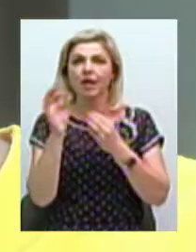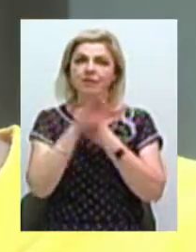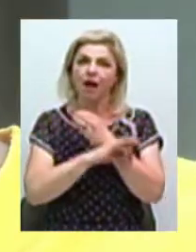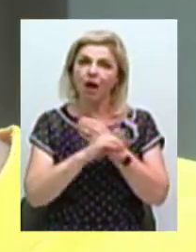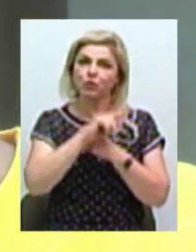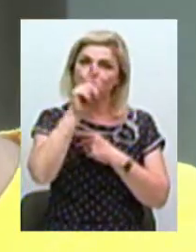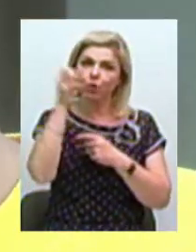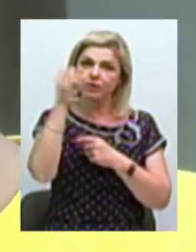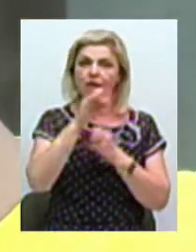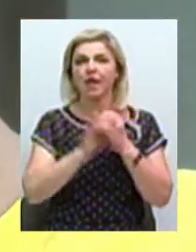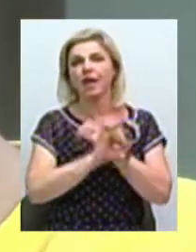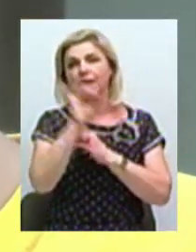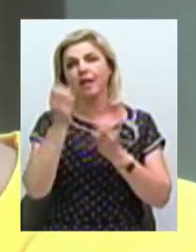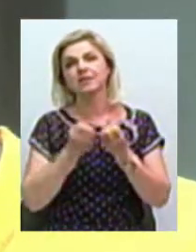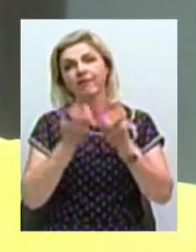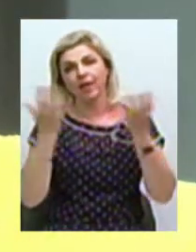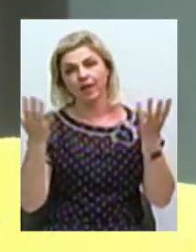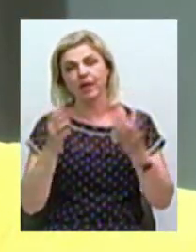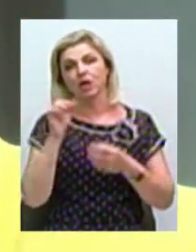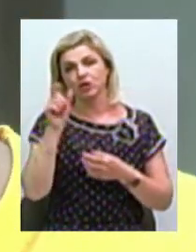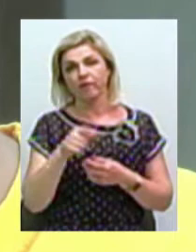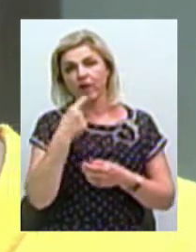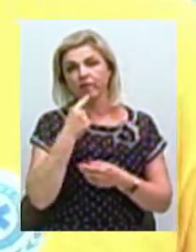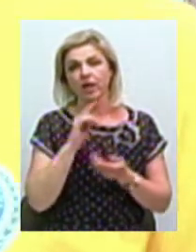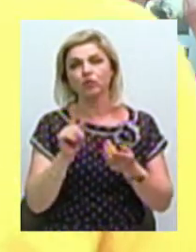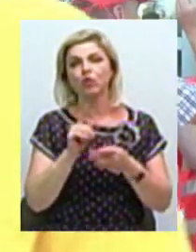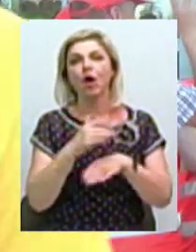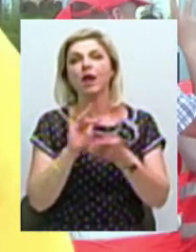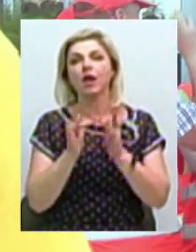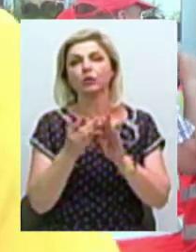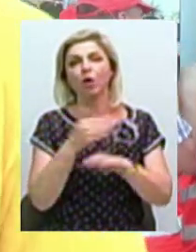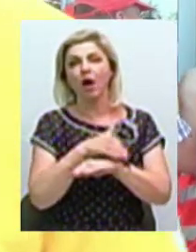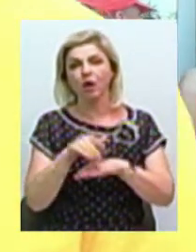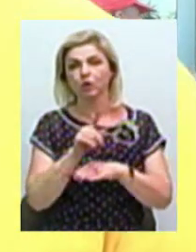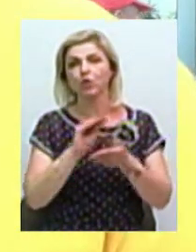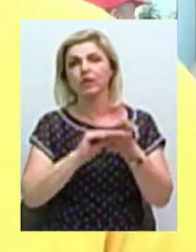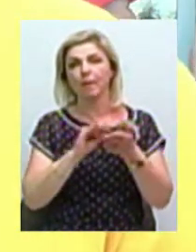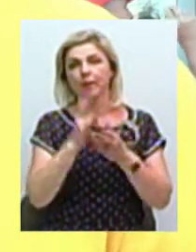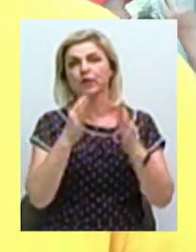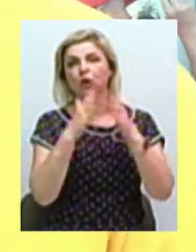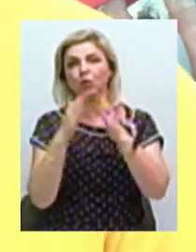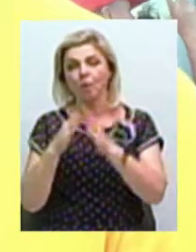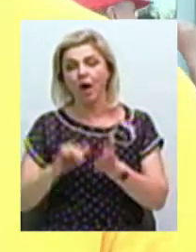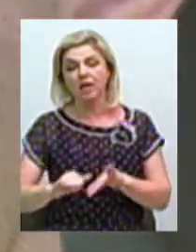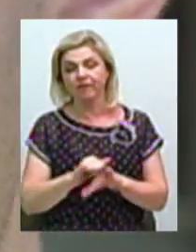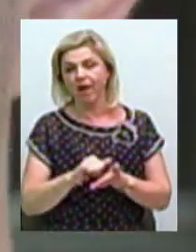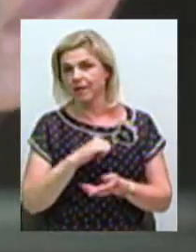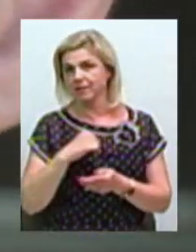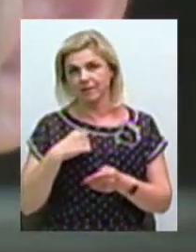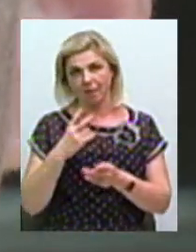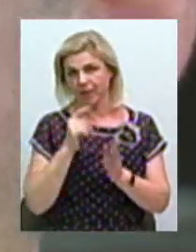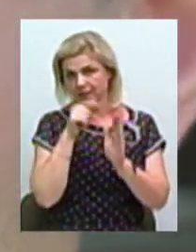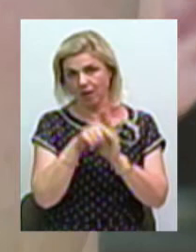розсвіти. Чоловік говорить, сам за посиланнями інтернет-адрес, що розміщені на фасадах будинків, асфальті не заходив. Вважає,